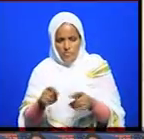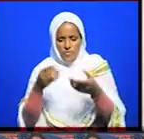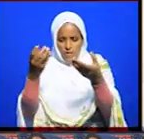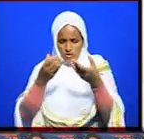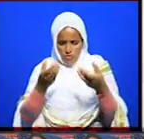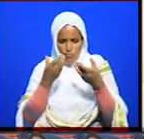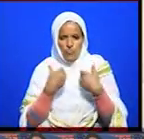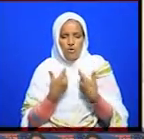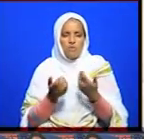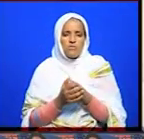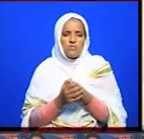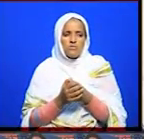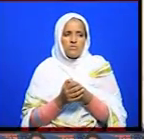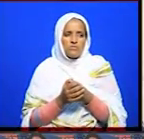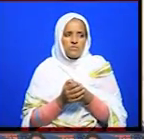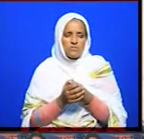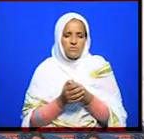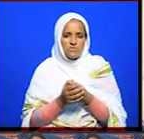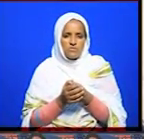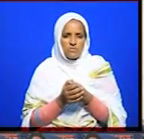ለየመጡ ያስተምሩናል።